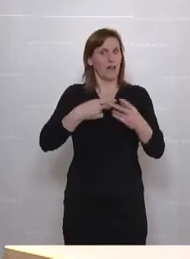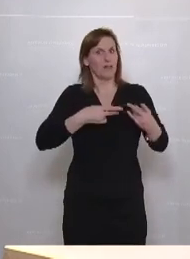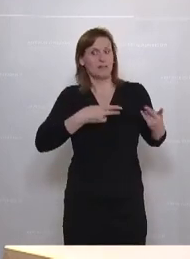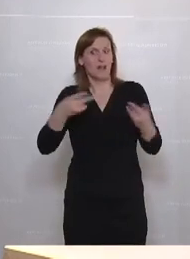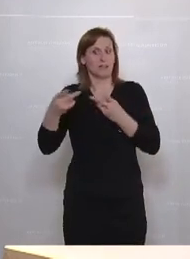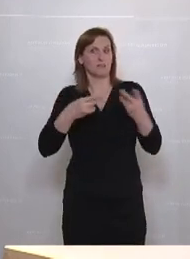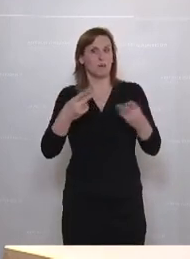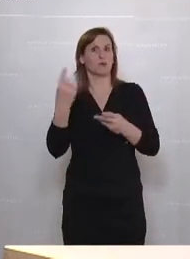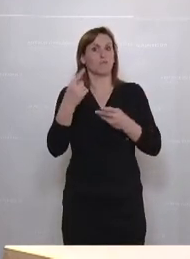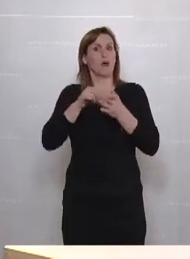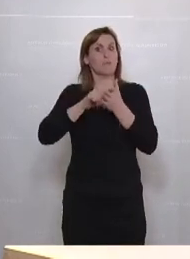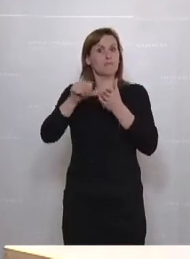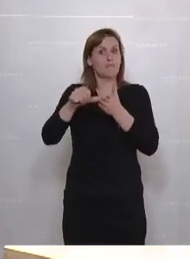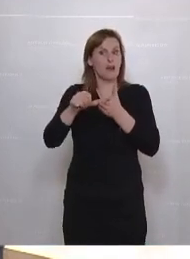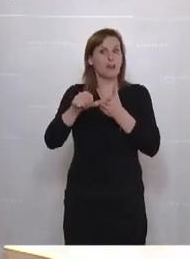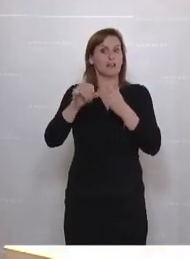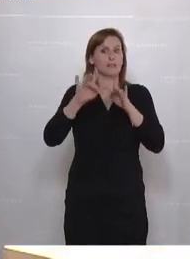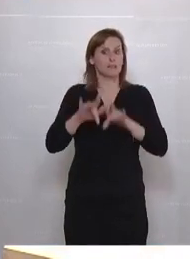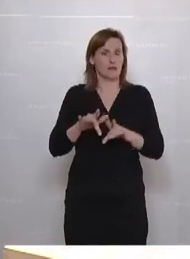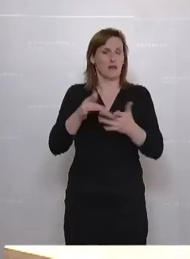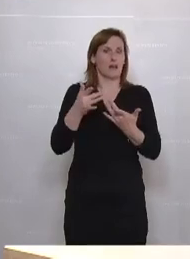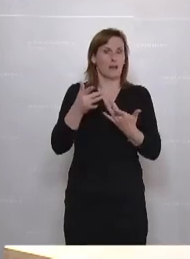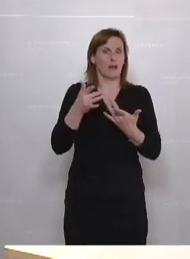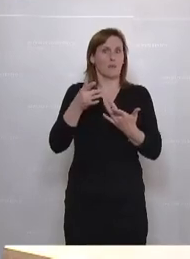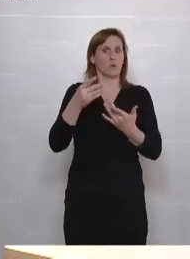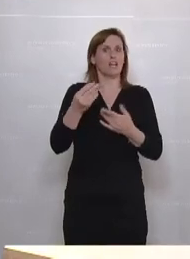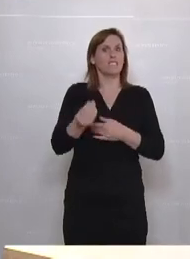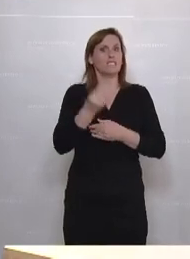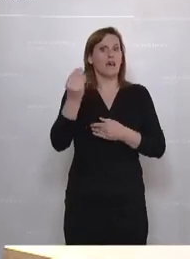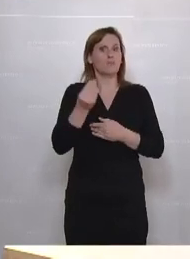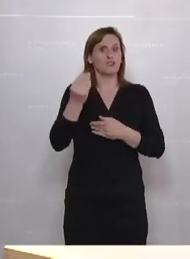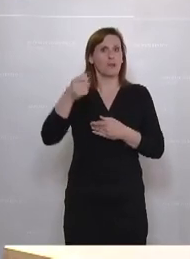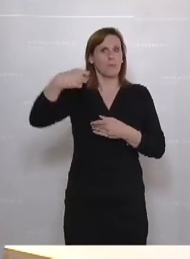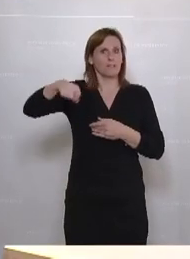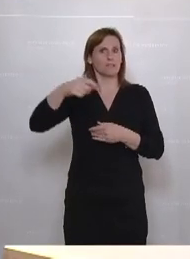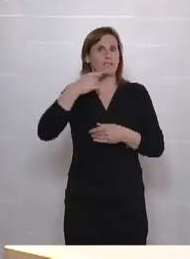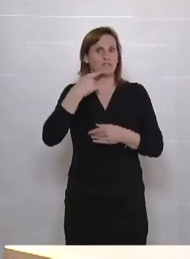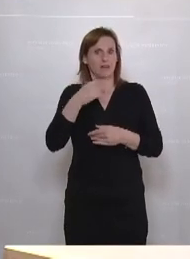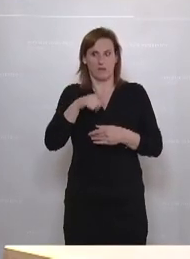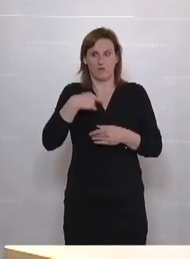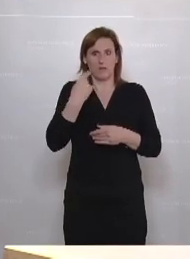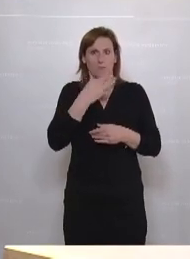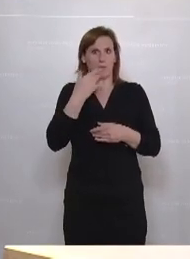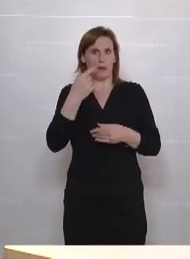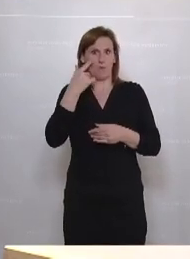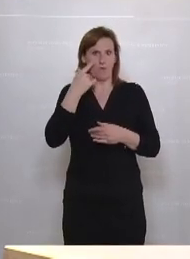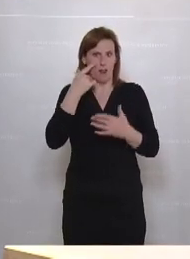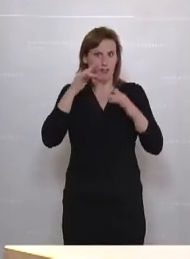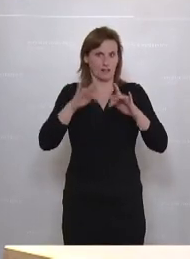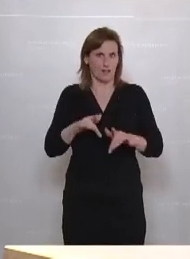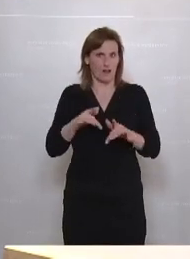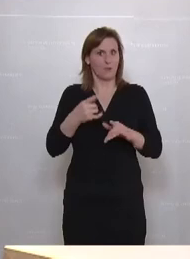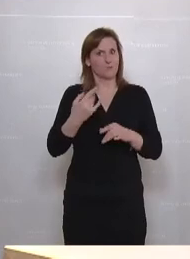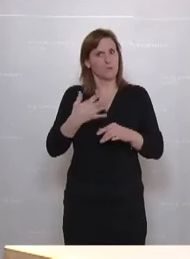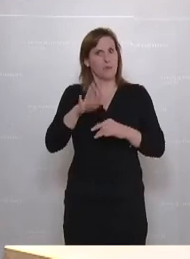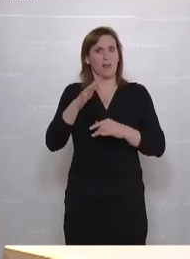der serbische Präsident hat erzählt, die Chinesen helfen. Meine Frage, was machen wir auch in dieser Region viel deutlicher zu sagen, aber auch hier deutlich